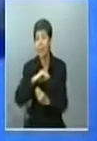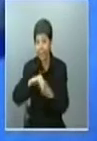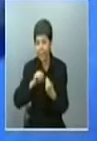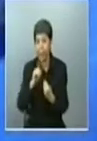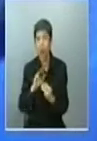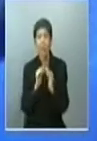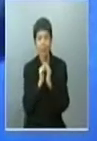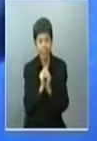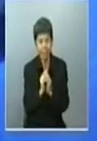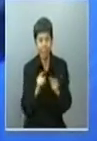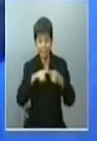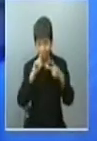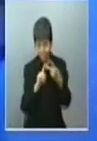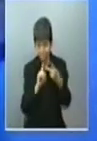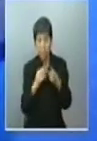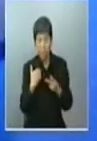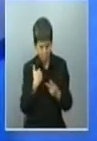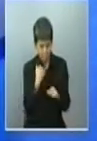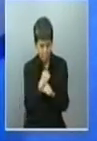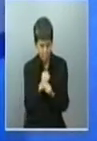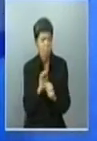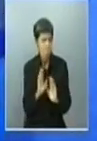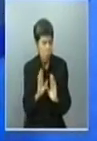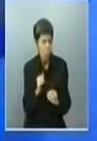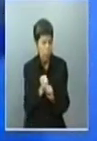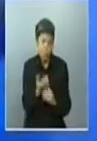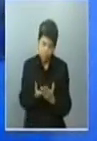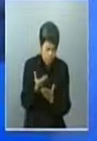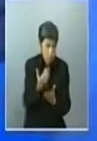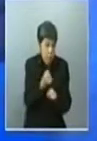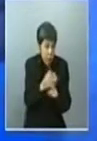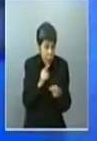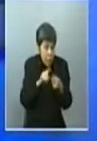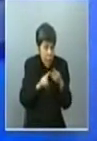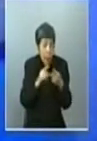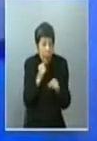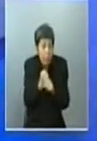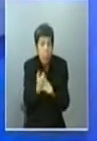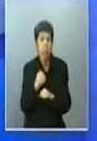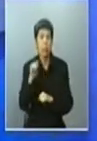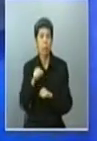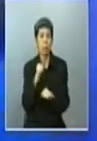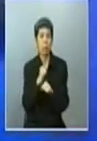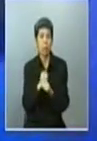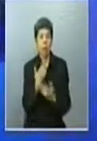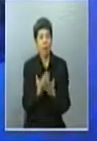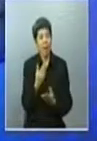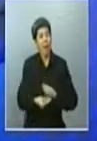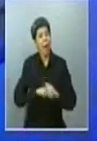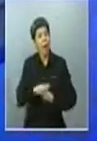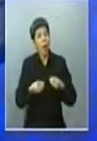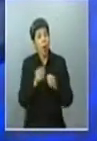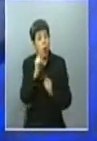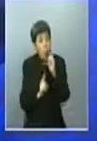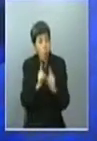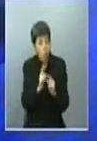วยในอีกกรณีนึงค่ะก็มีการออกมาให้ความเชื่อมั่นด้วยเหมือนกันนะคะกรณีที่เคยมีคำสั่งห้ามการซื้อขายหุ้นส